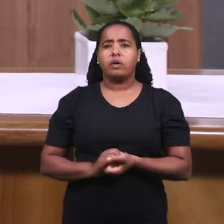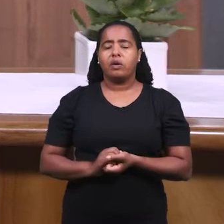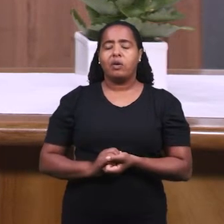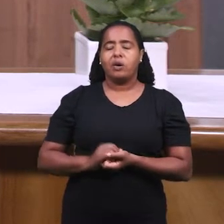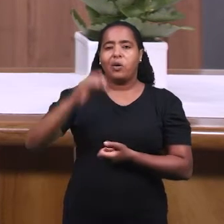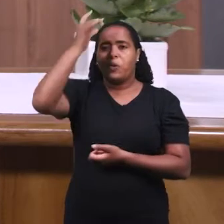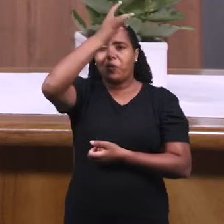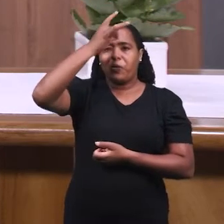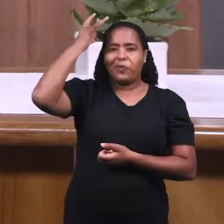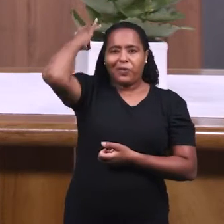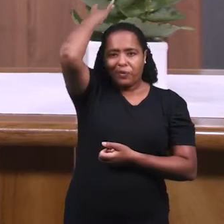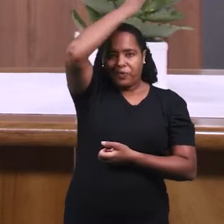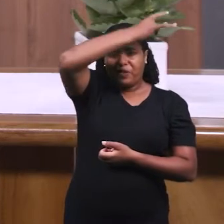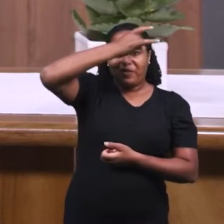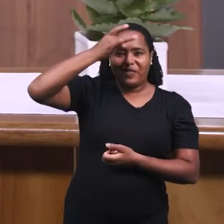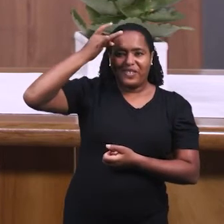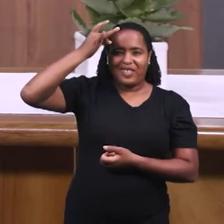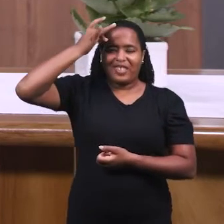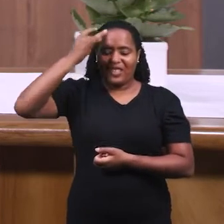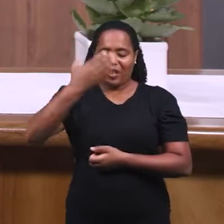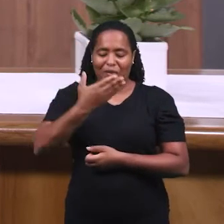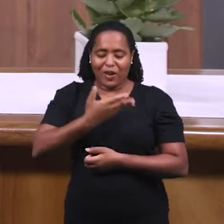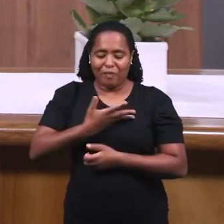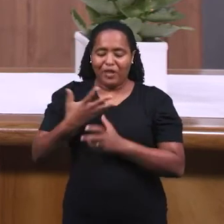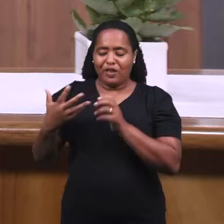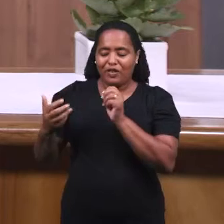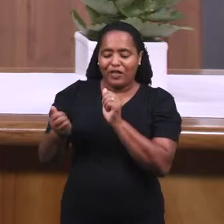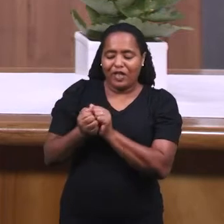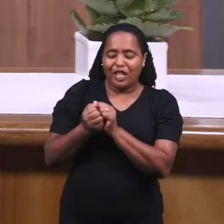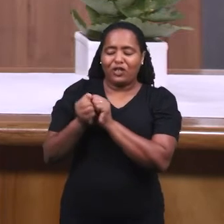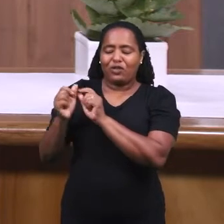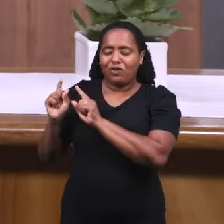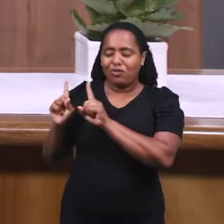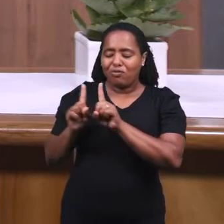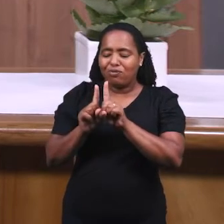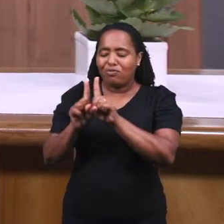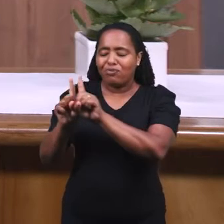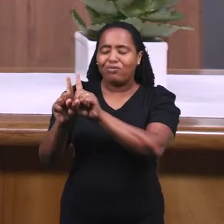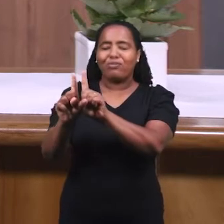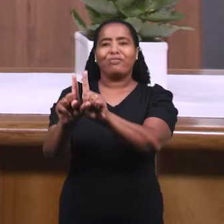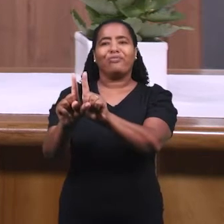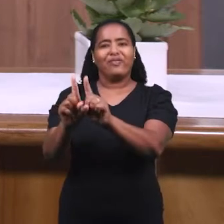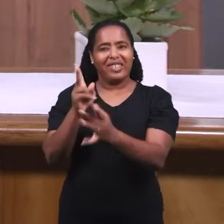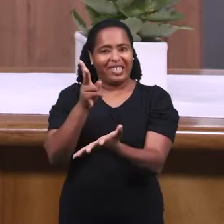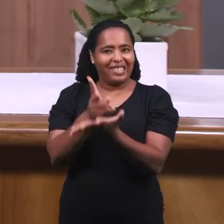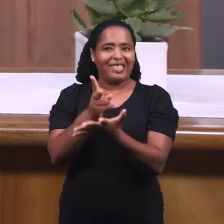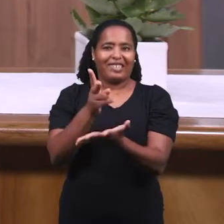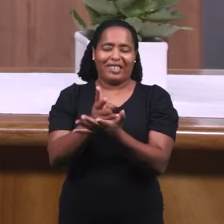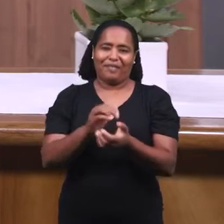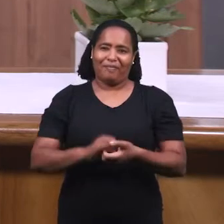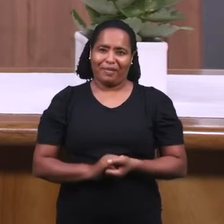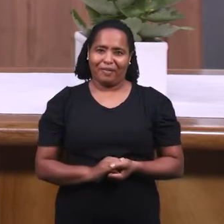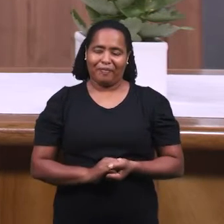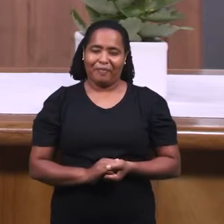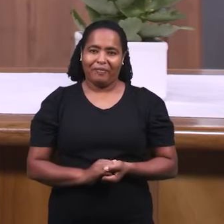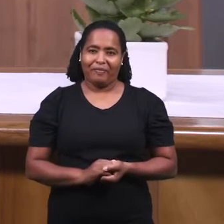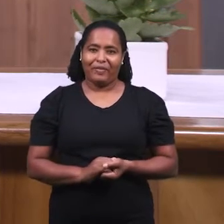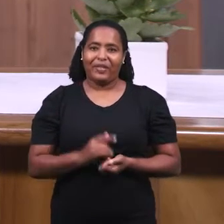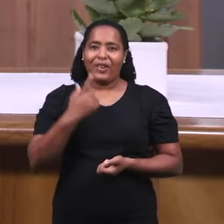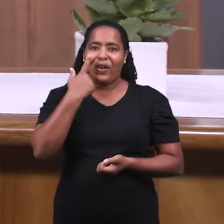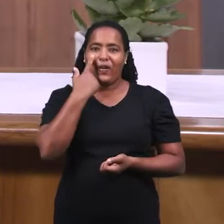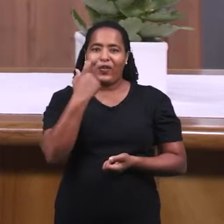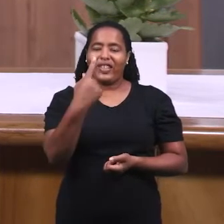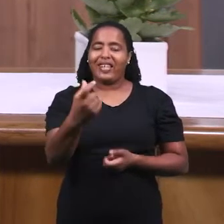Потому что Дух Святой – это друг, который всегда рядом с человеком. Это